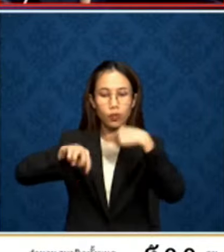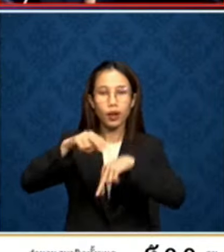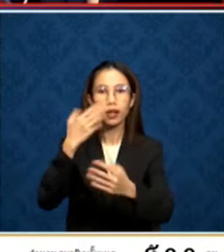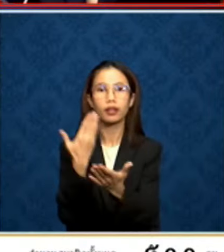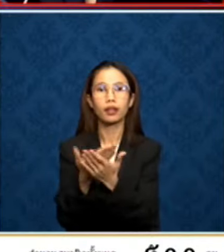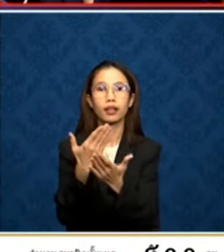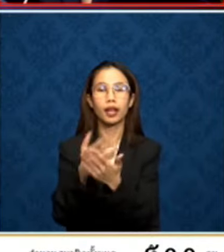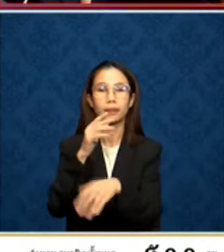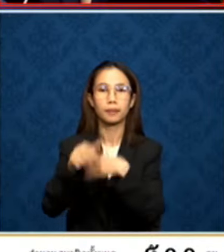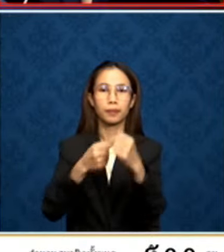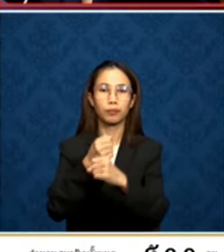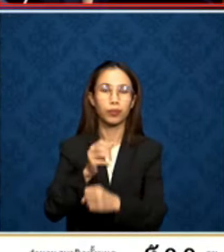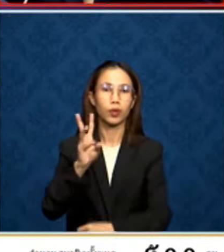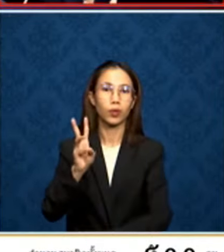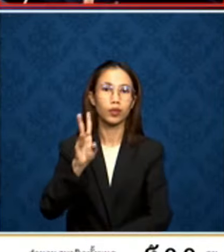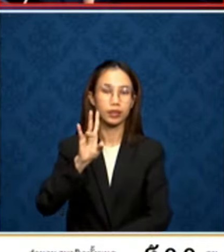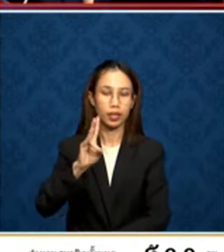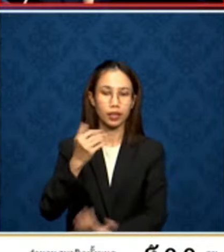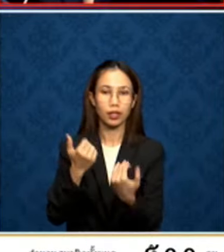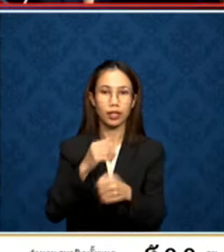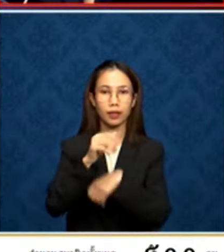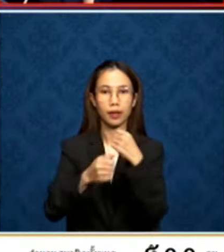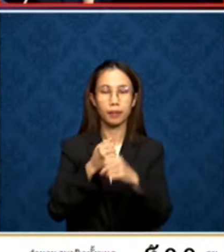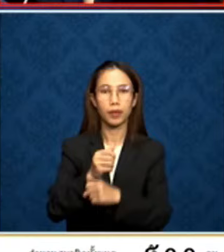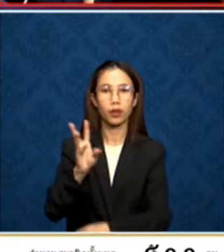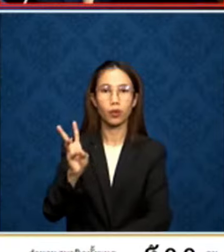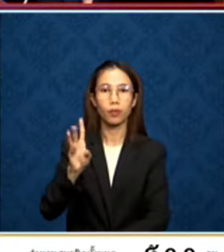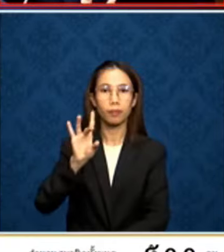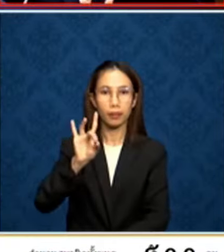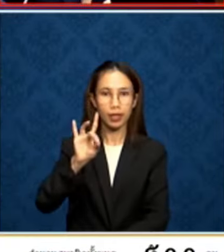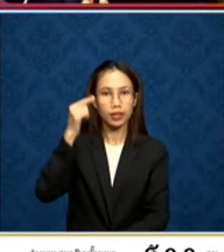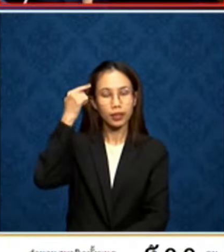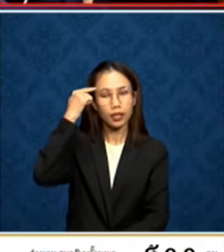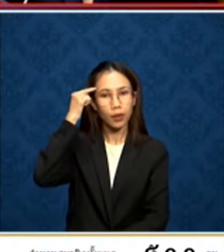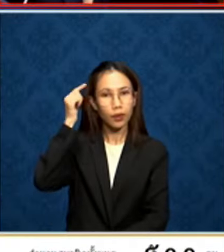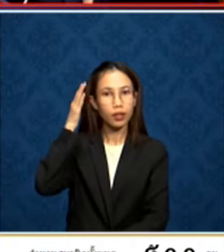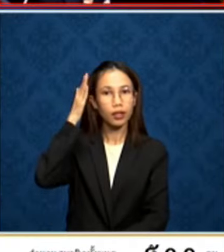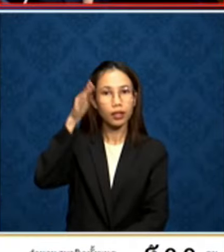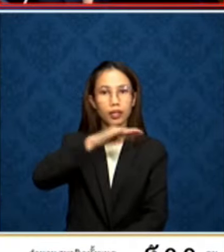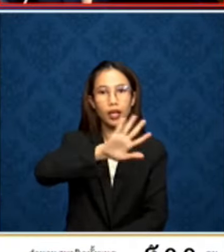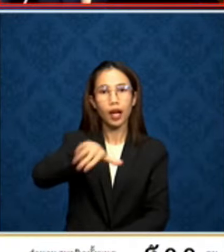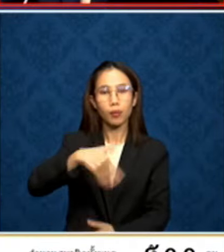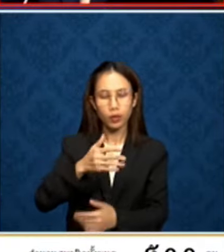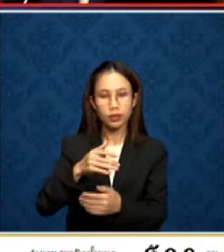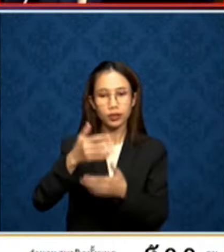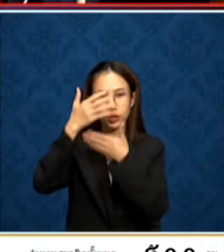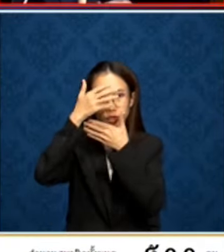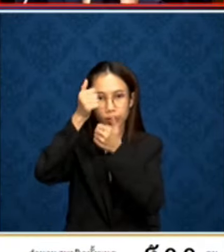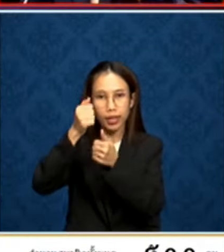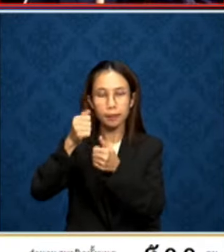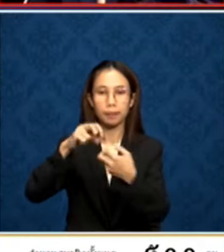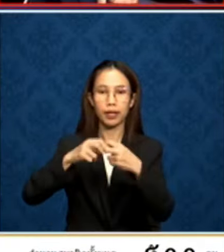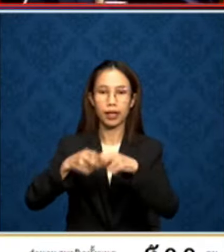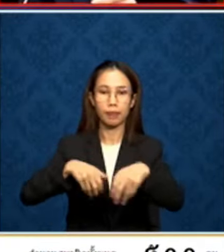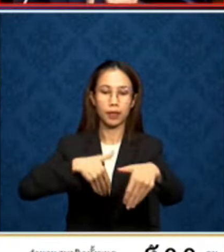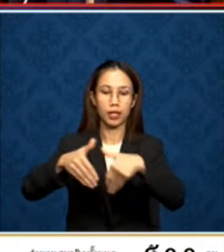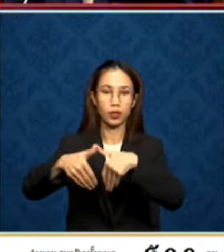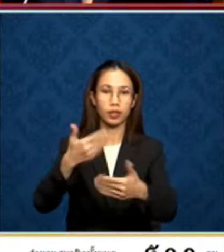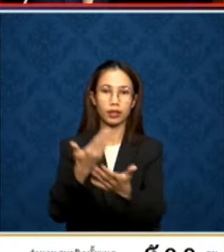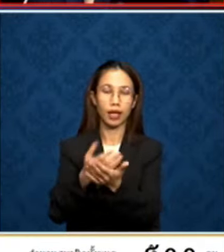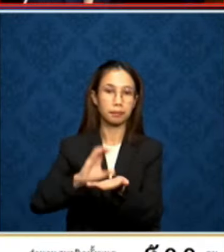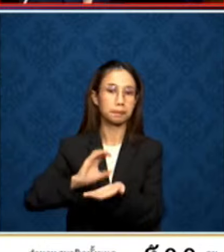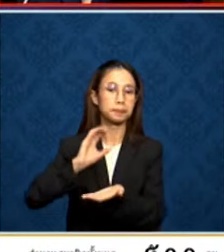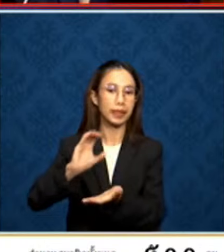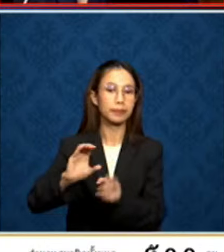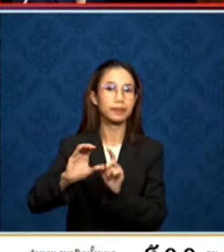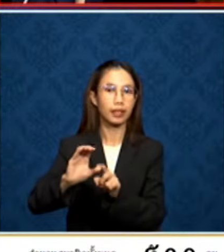ของปี 67แต่ว่าตอนนี้ปี 68ิฉันก็คิดว่าถ้าหากว่าพวกเรานั้นสนใจปัญหาของพี่น้องประชาชนงบประมาณฉบับนี้